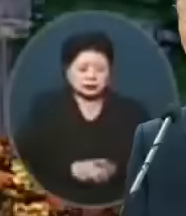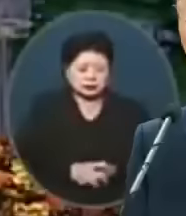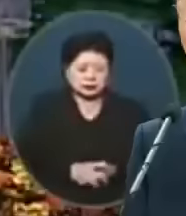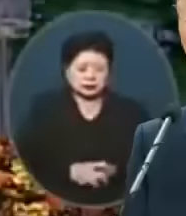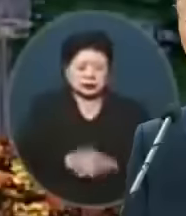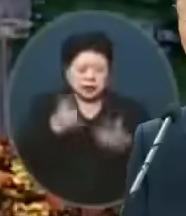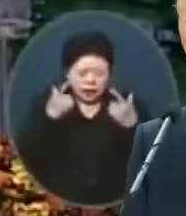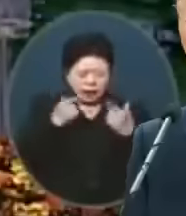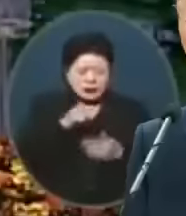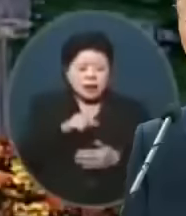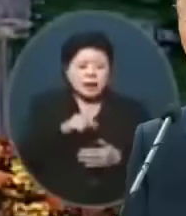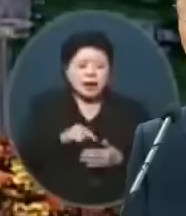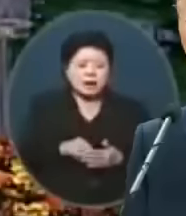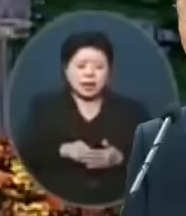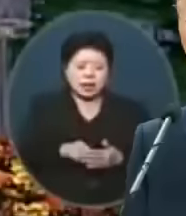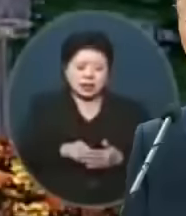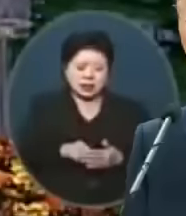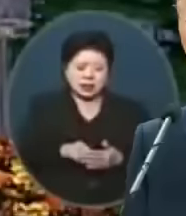항상 마음속에